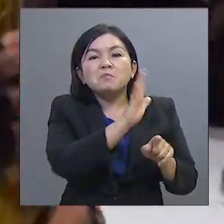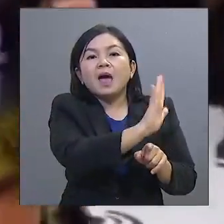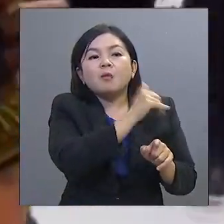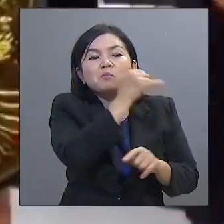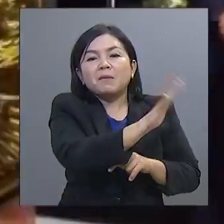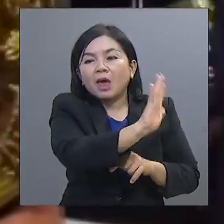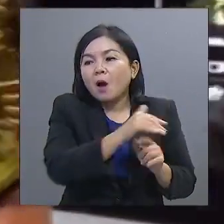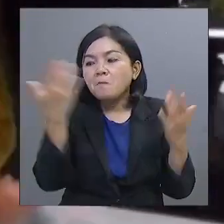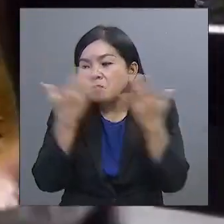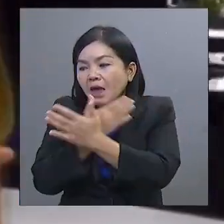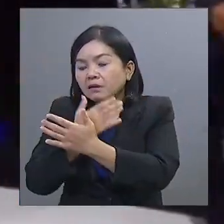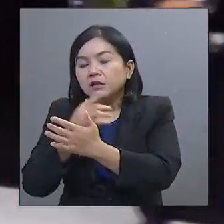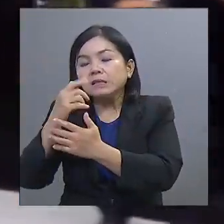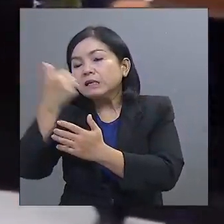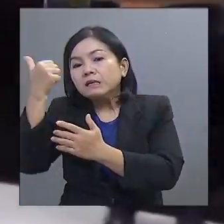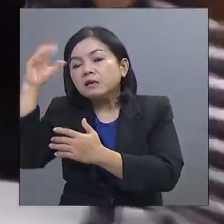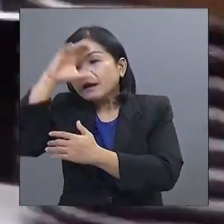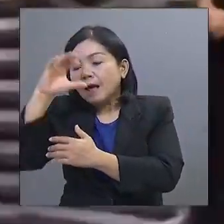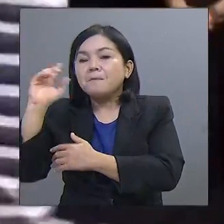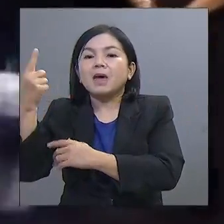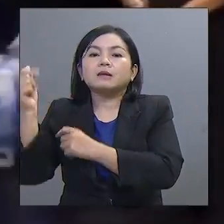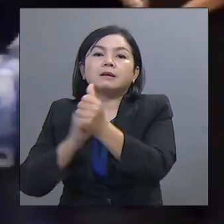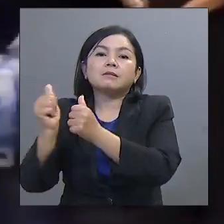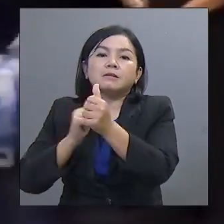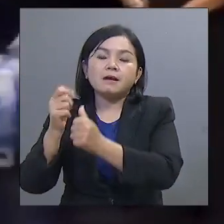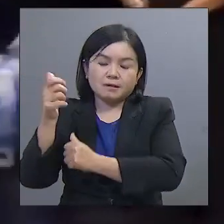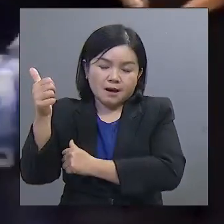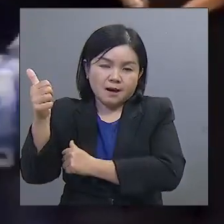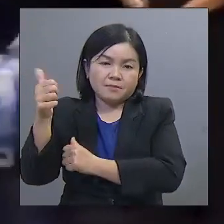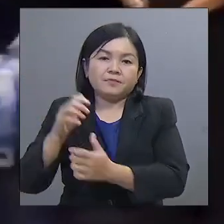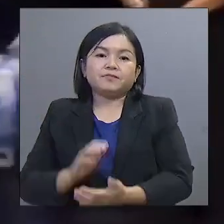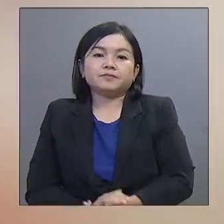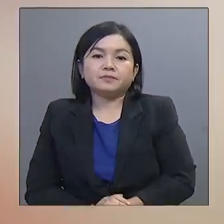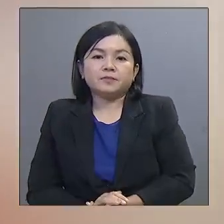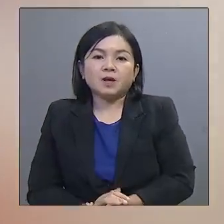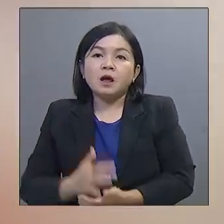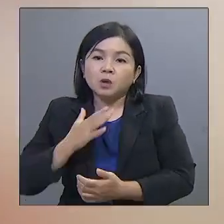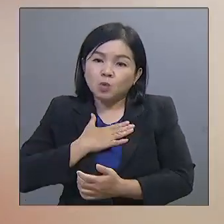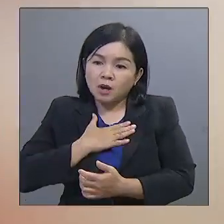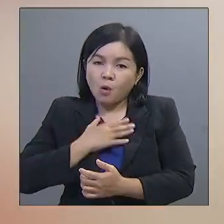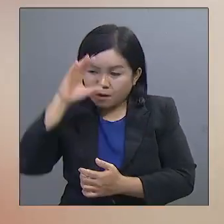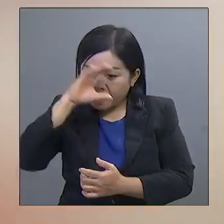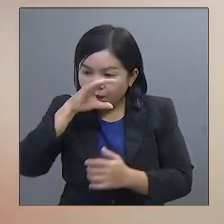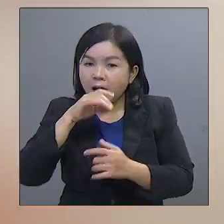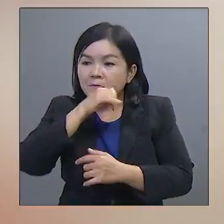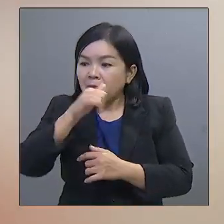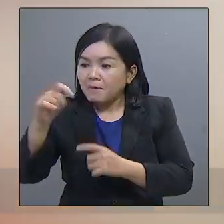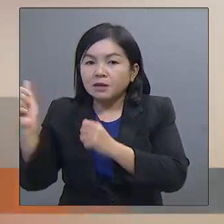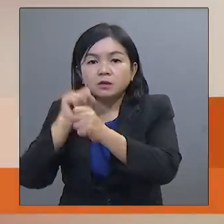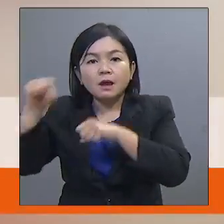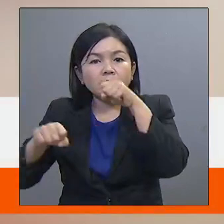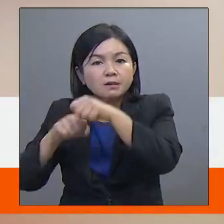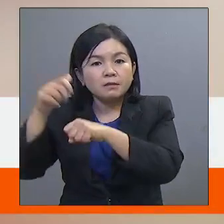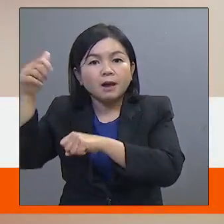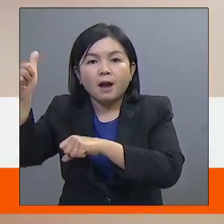ขึ้นชกแทนในรายการวันแชมเปี้ยนชิพได้อย่างแน่นอนค่ะ คือเราเองก็สามารถจะเดินต่อไปได้โดยที่ผมก็มั่นใจว่า